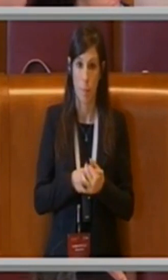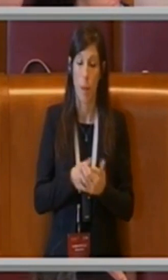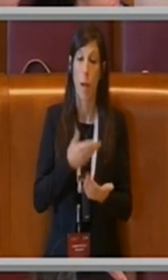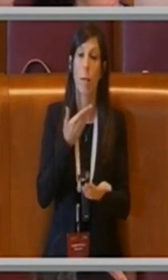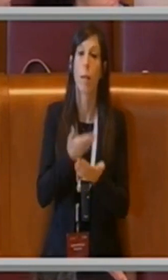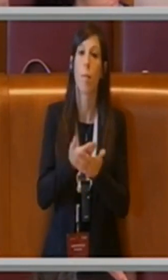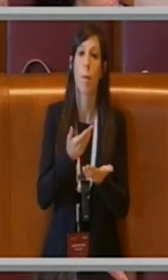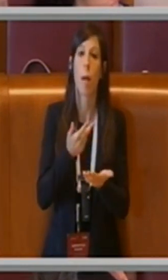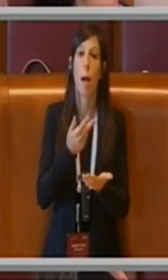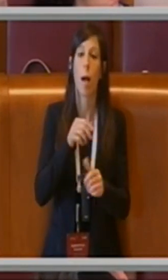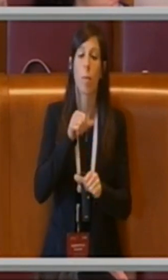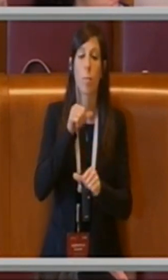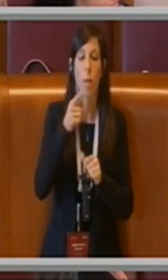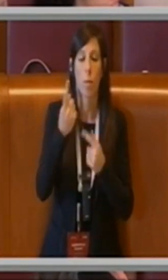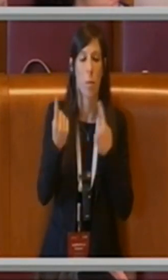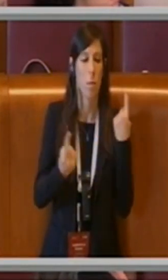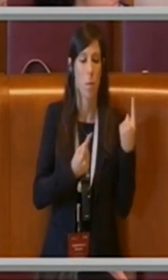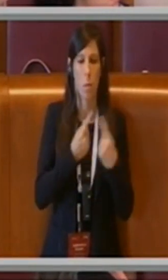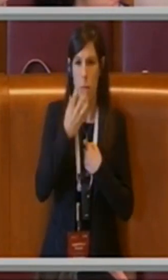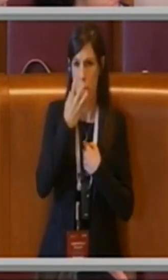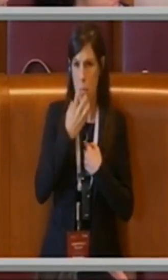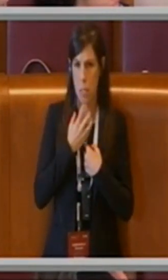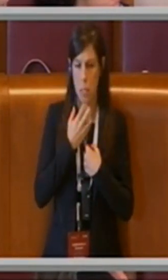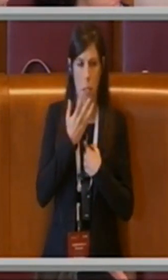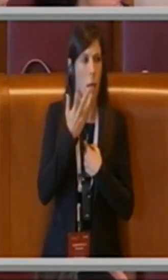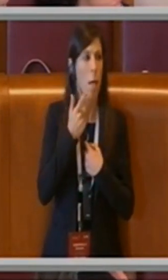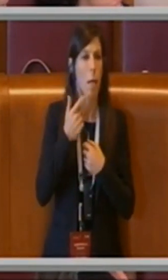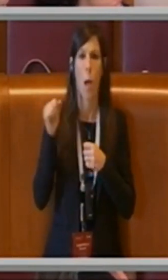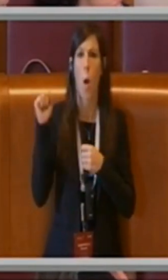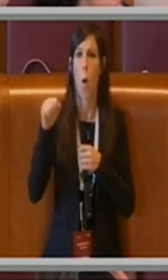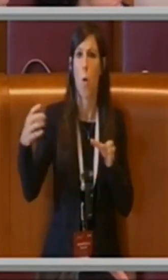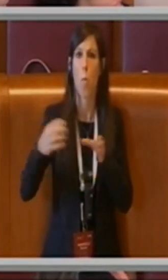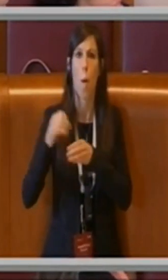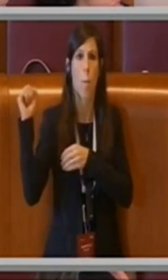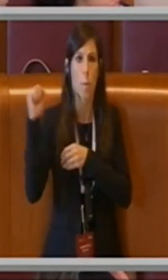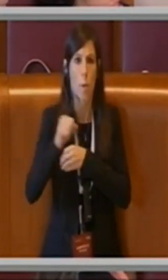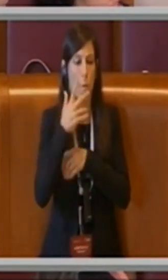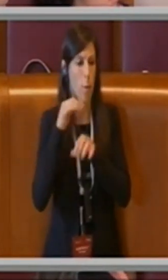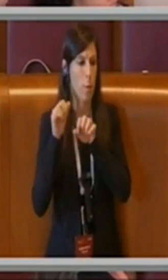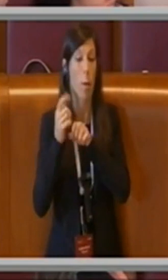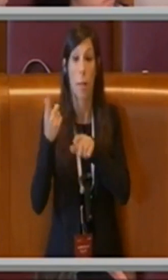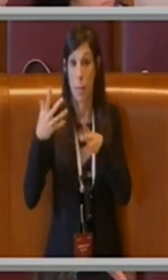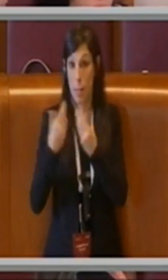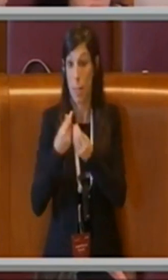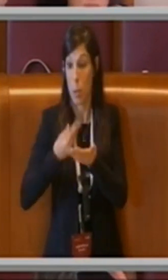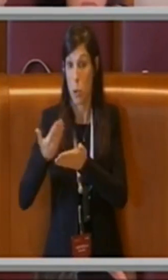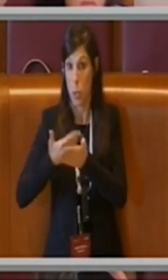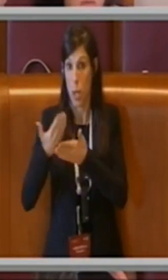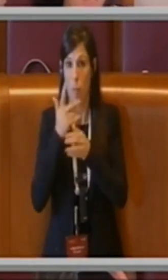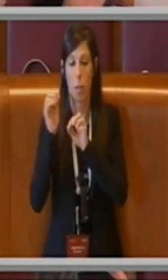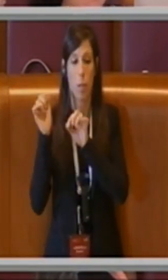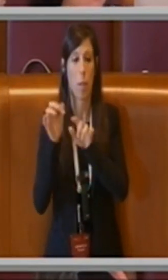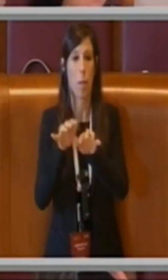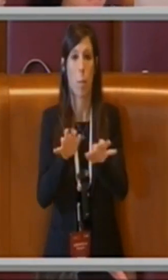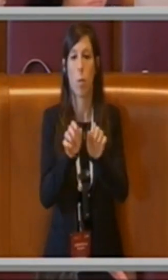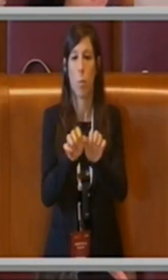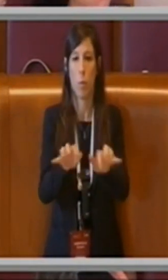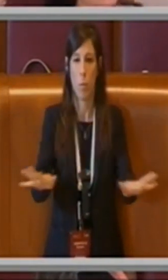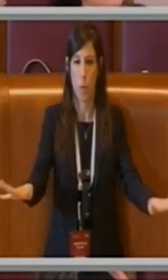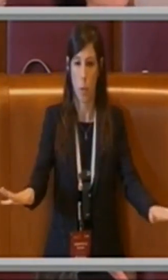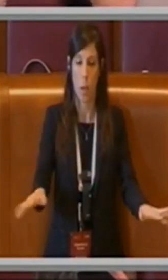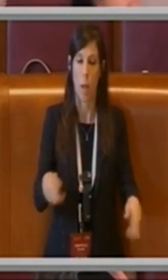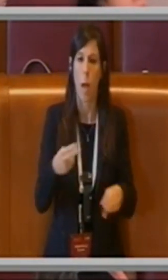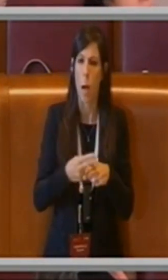cambia questo clima triste che vogliono trasmettere le opposizioni e i giornali, insomma. Roma è diversa da